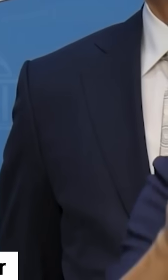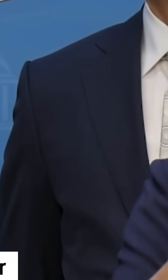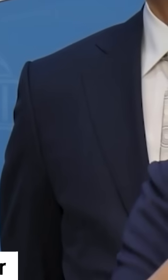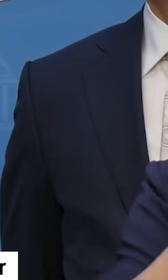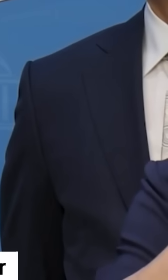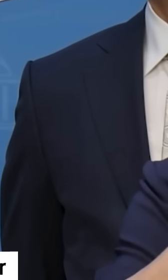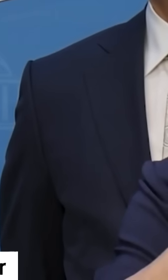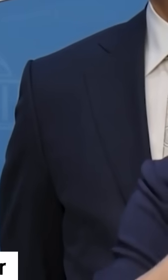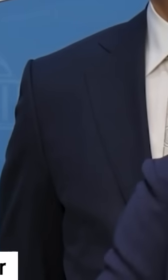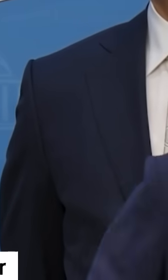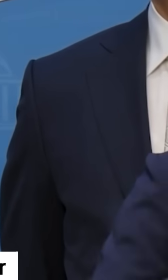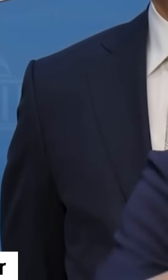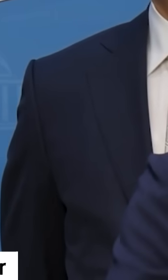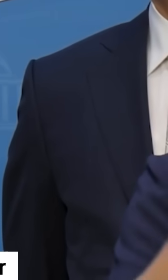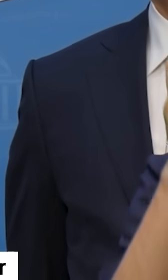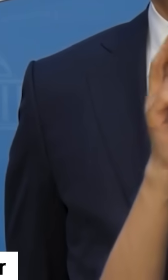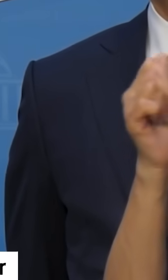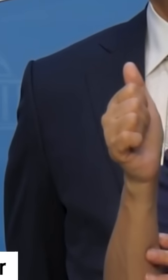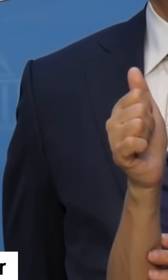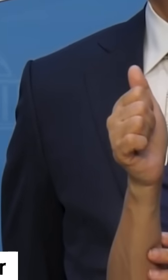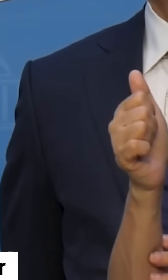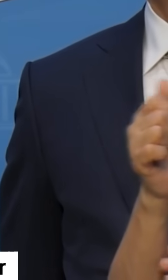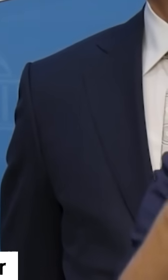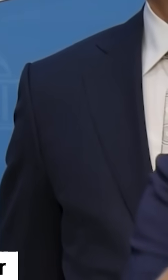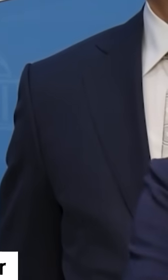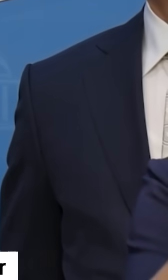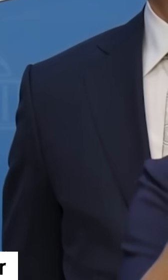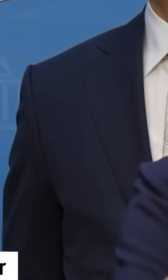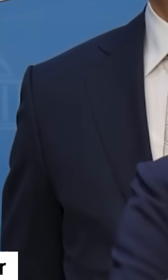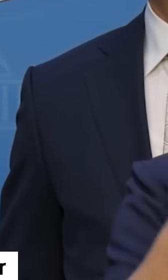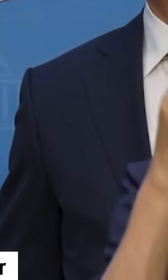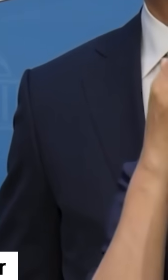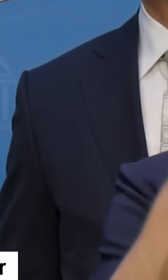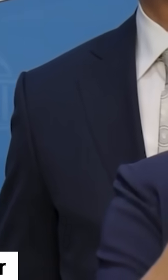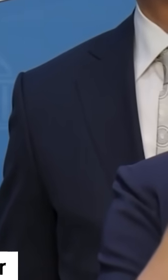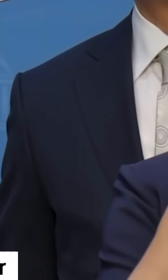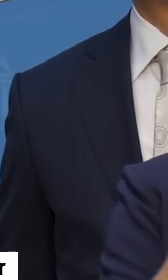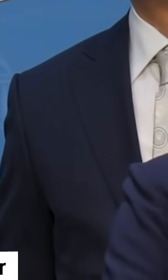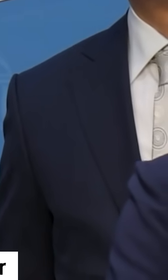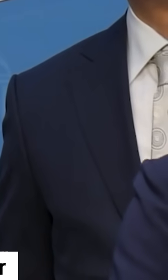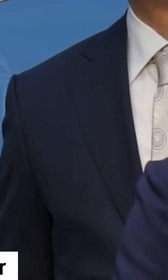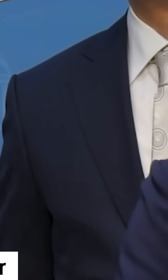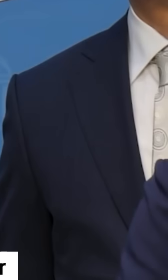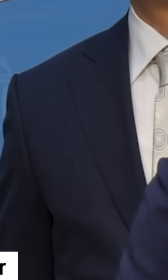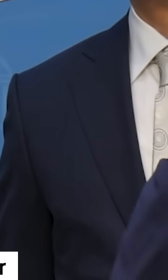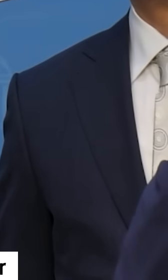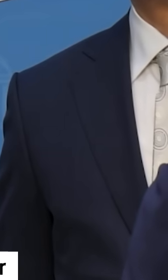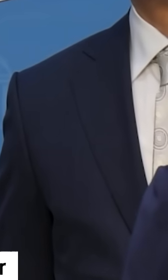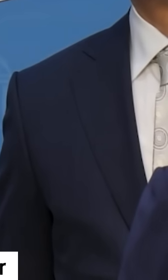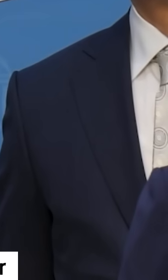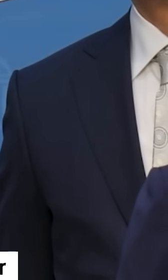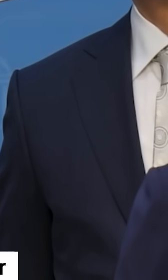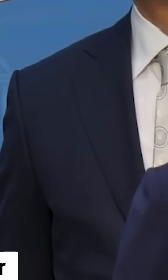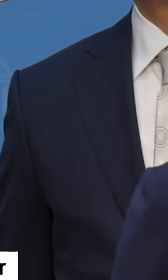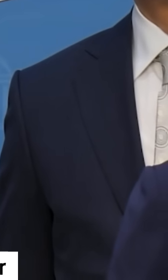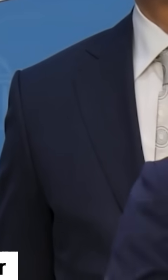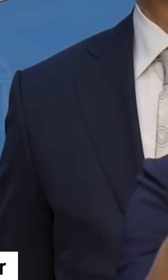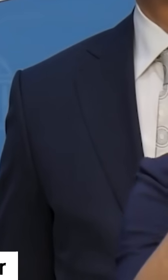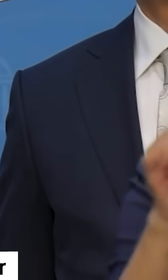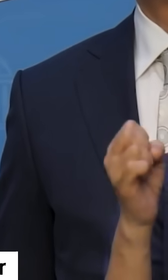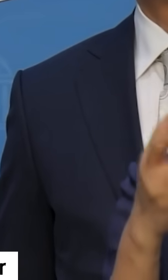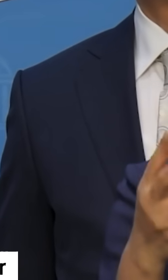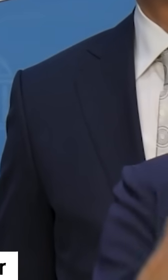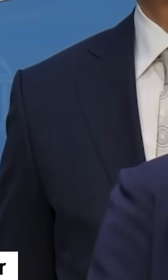실질적으로 우리 사장님들이 장사에만 전념할 수 있도록 도와주시기 바랍니다. 어업인뿐만